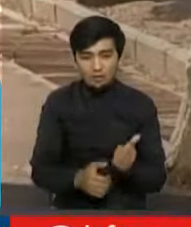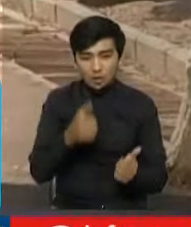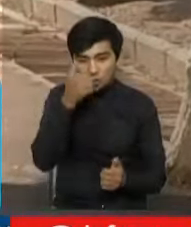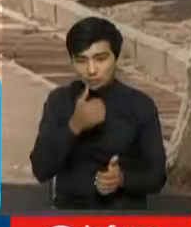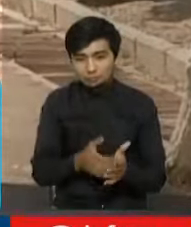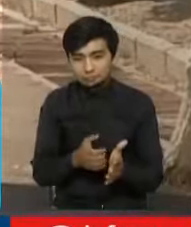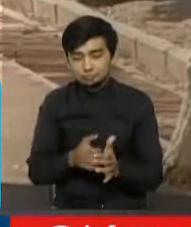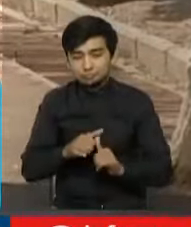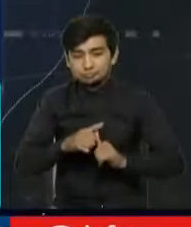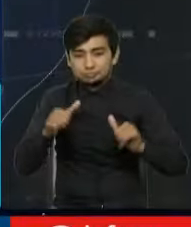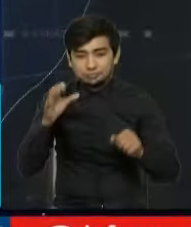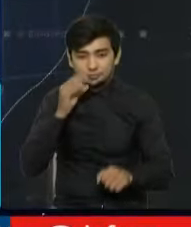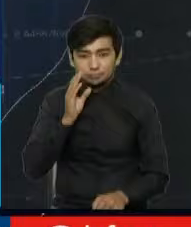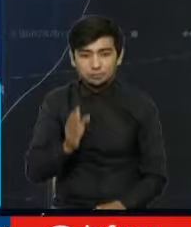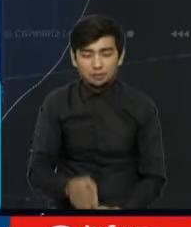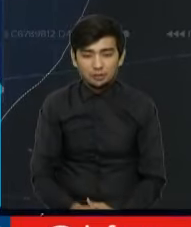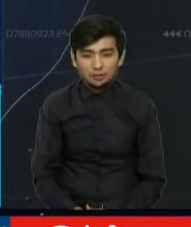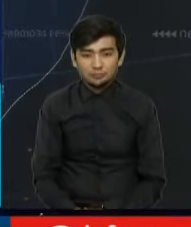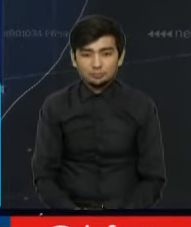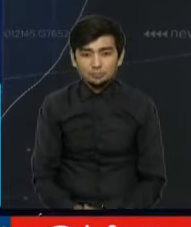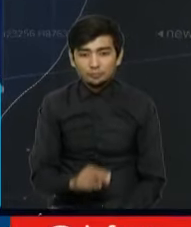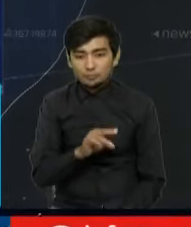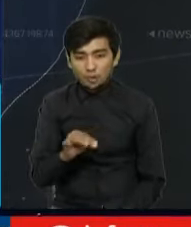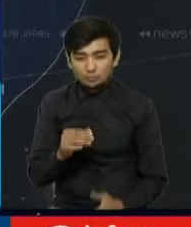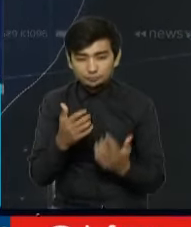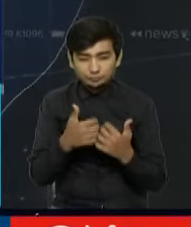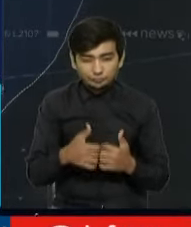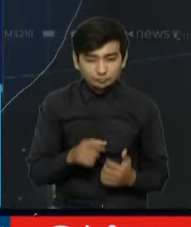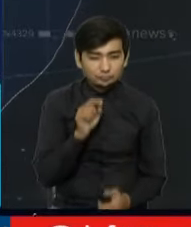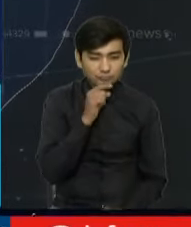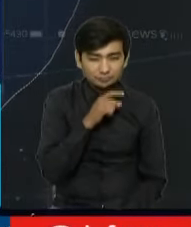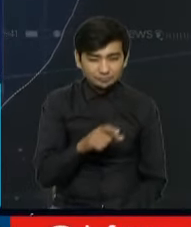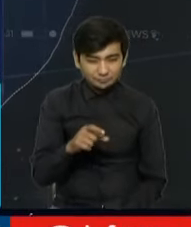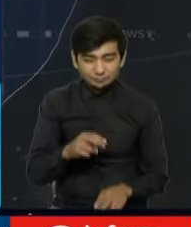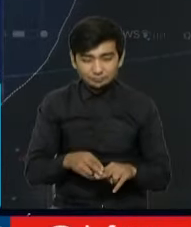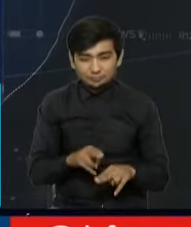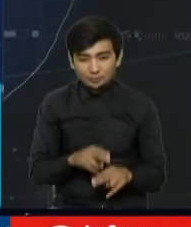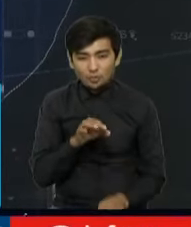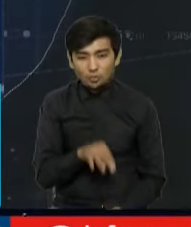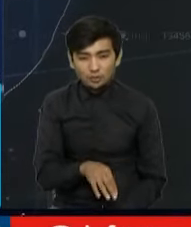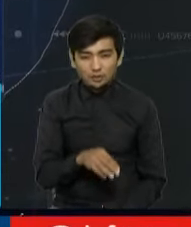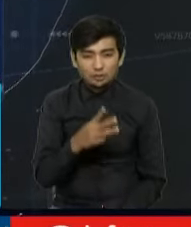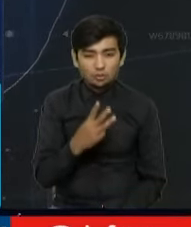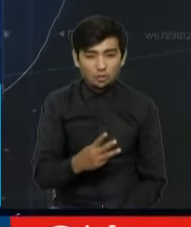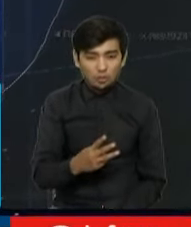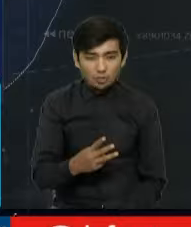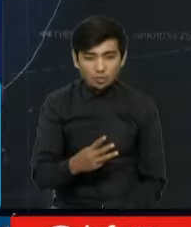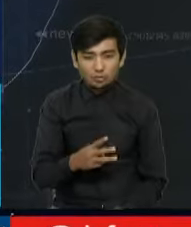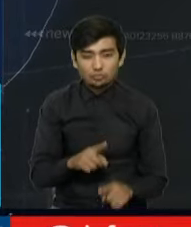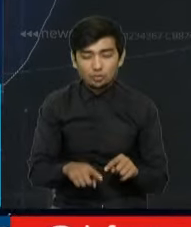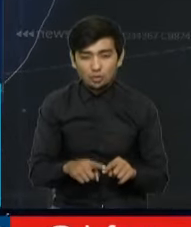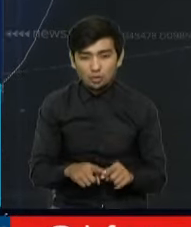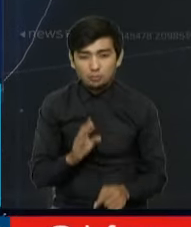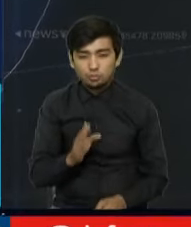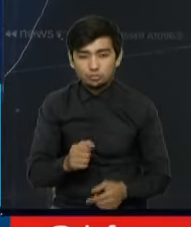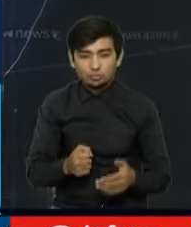дефицит будет расти. По подсчетам экономистов, это от 3 скоро будет